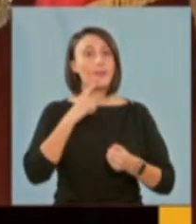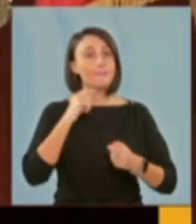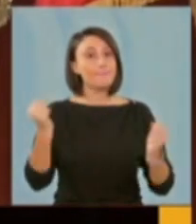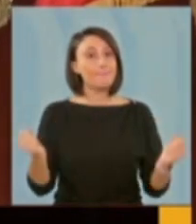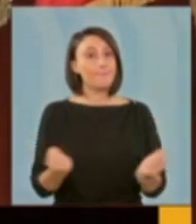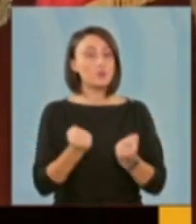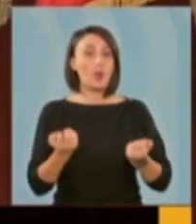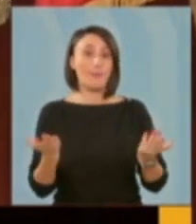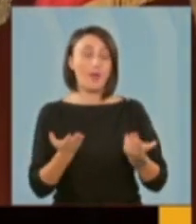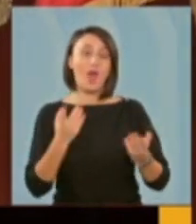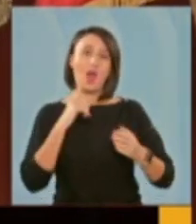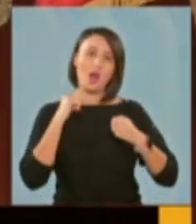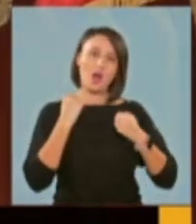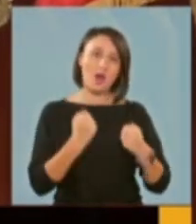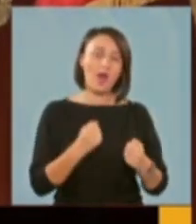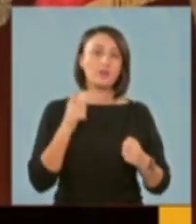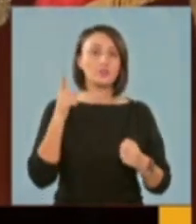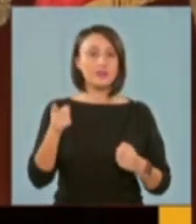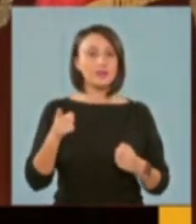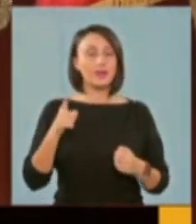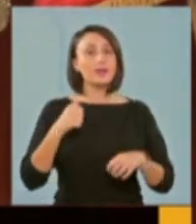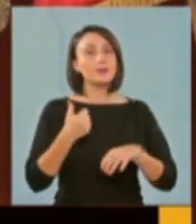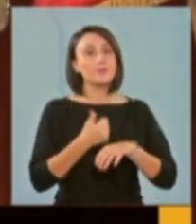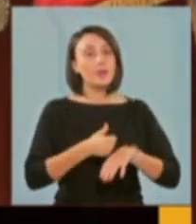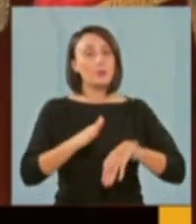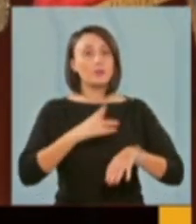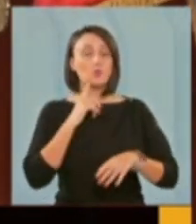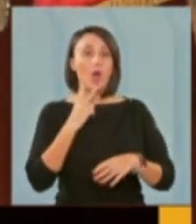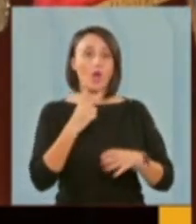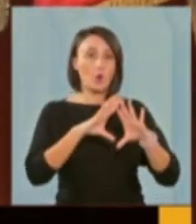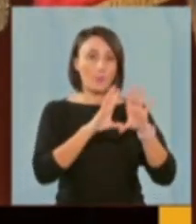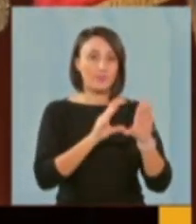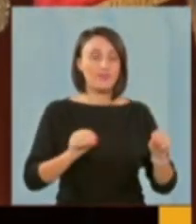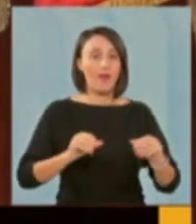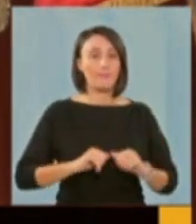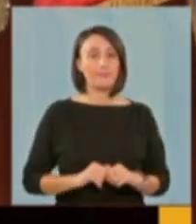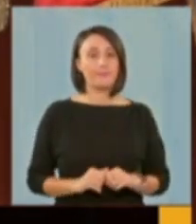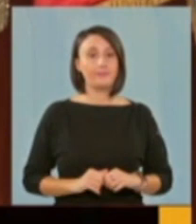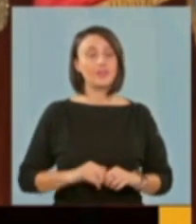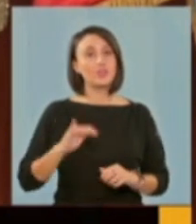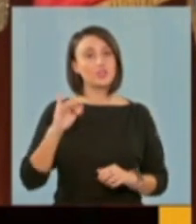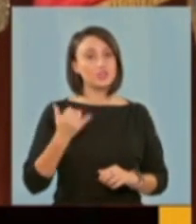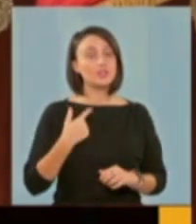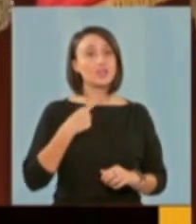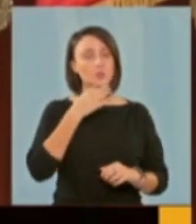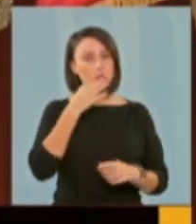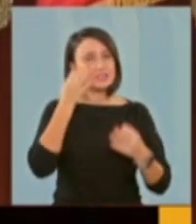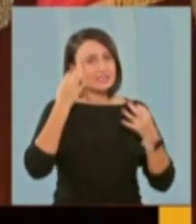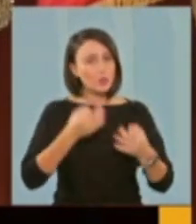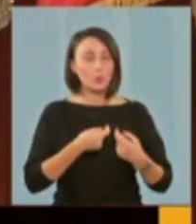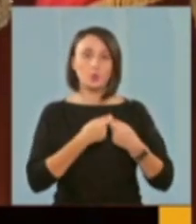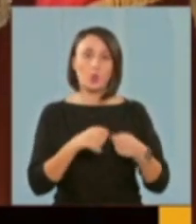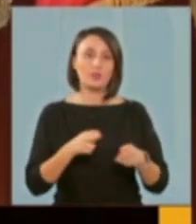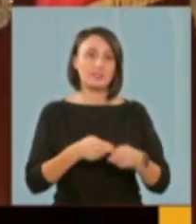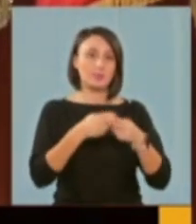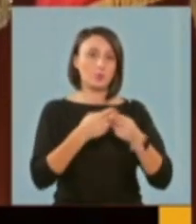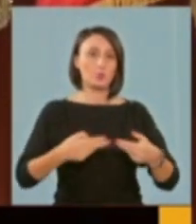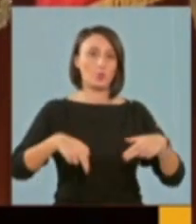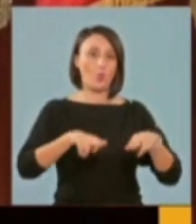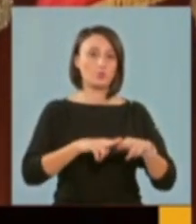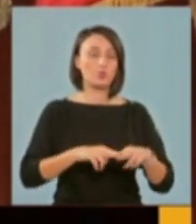misiunea grea și asta de premier al României și să-l asigurăm de tot sprijinul